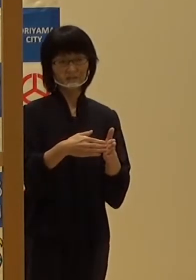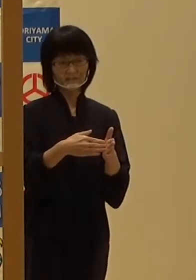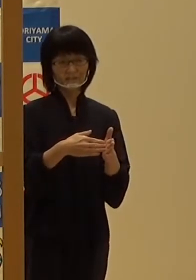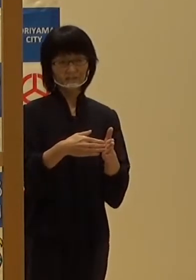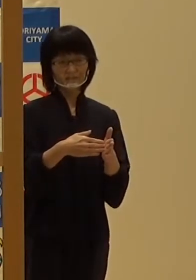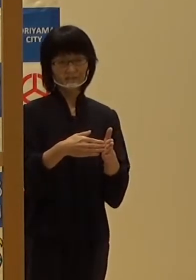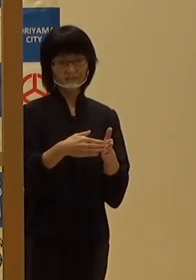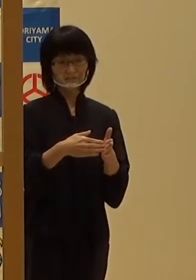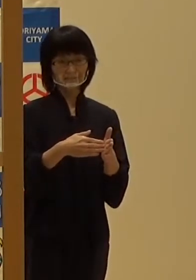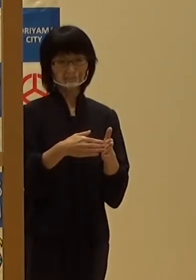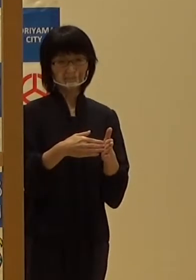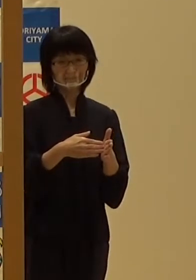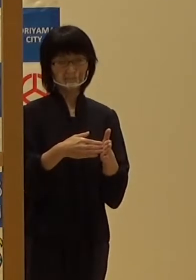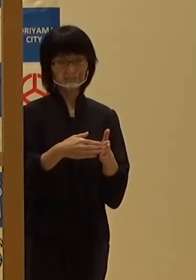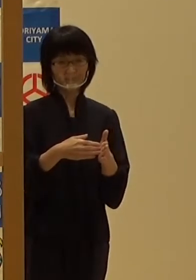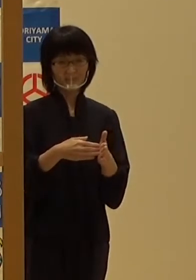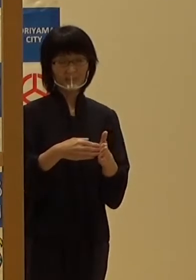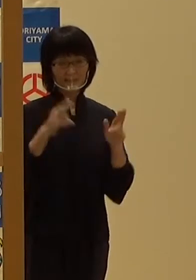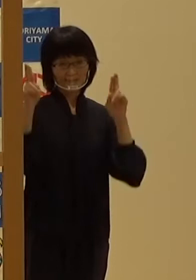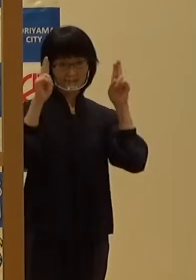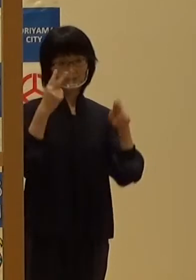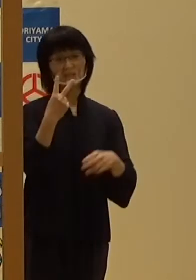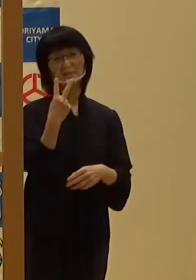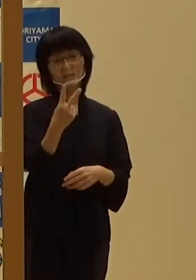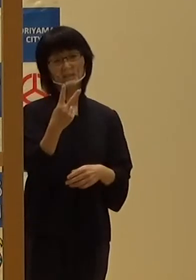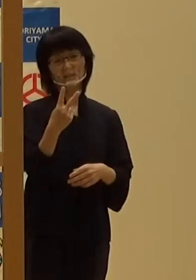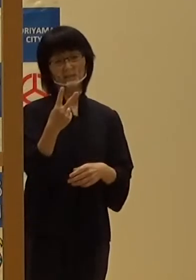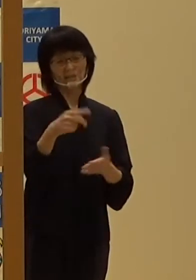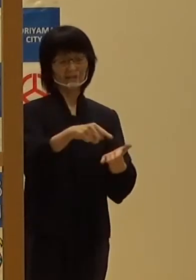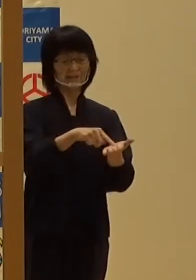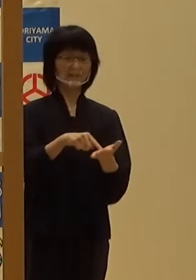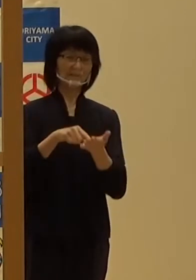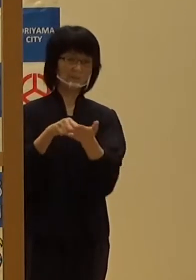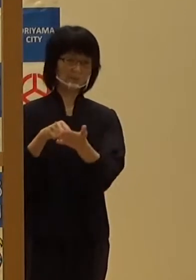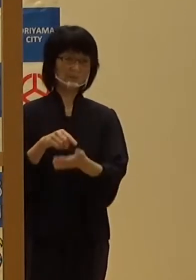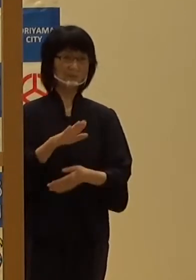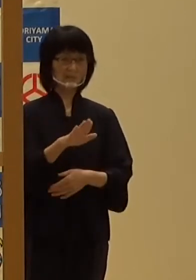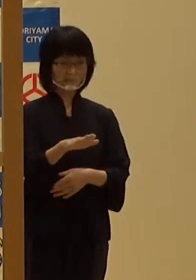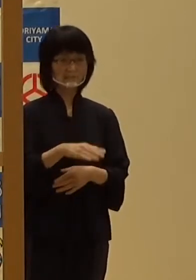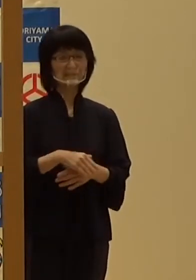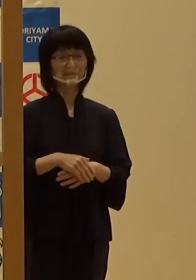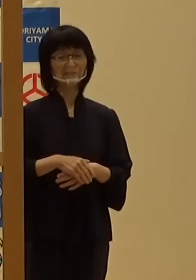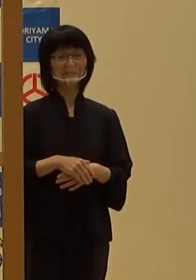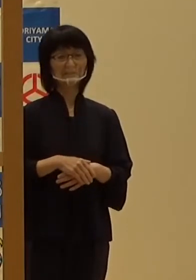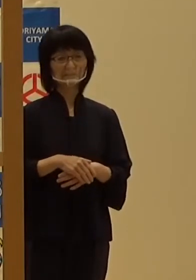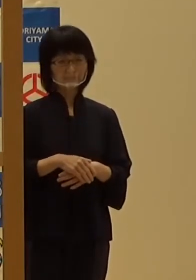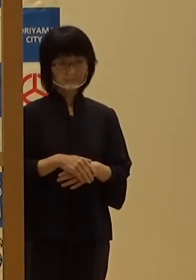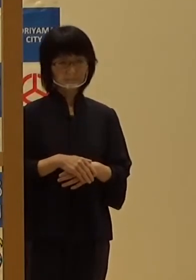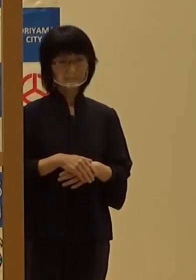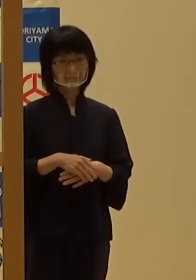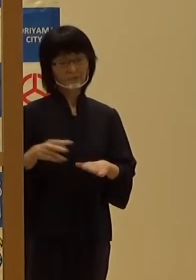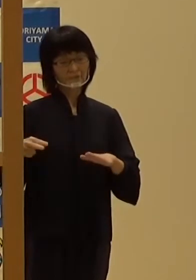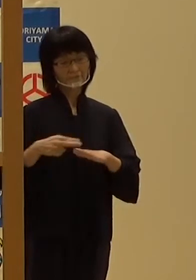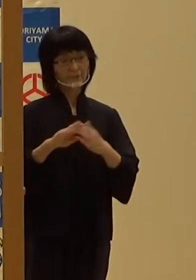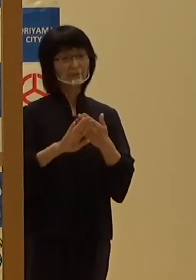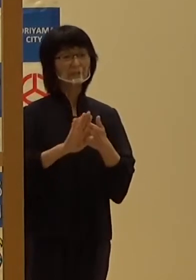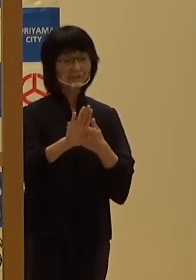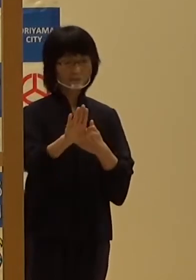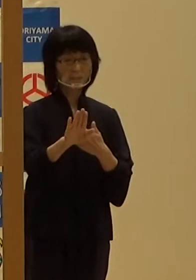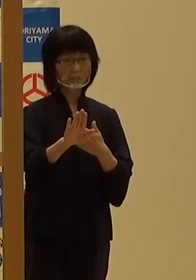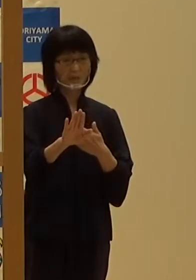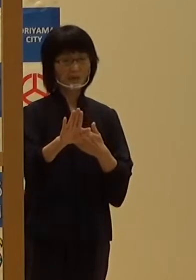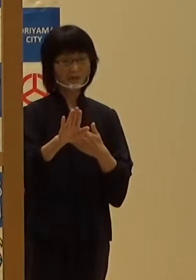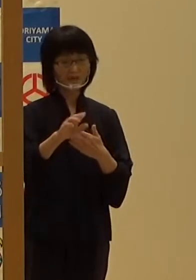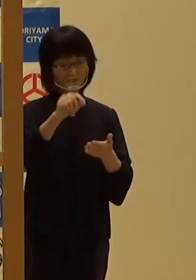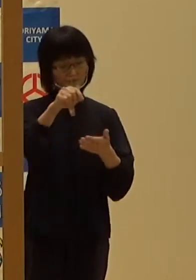事業体でございます計2社から参加の申し込みいただきまして、締め切り日以降、提案内